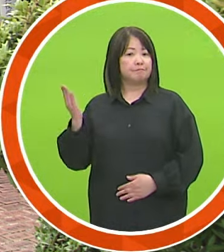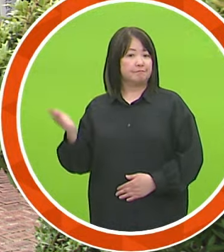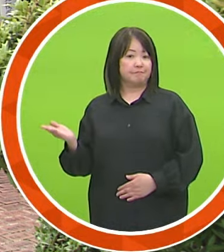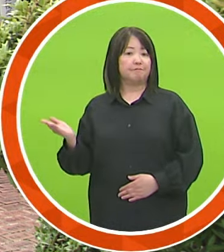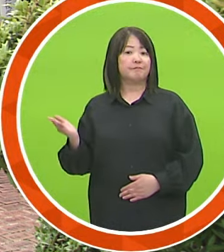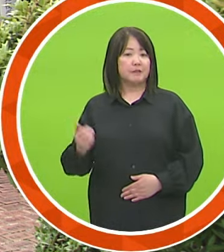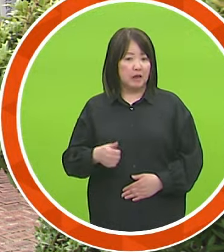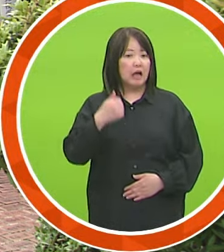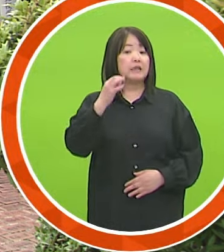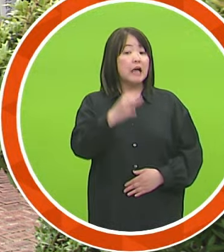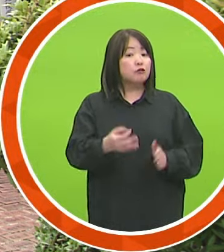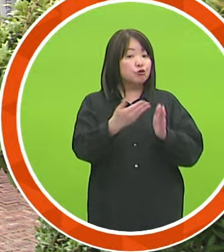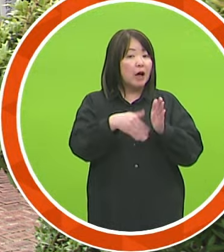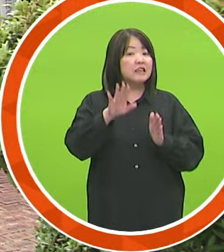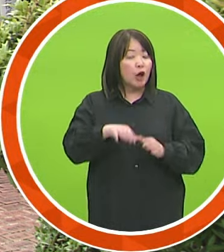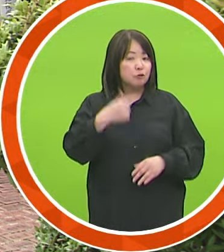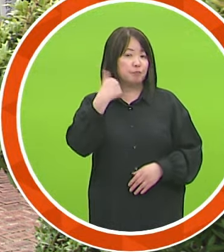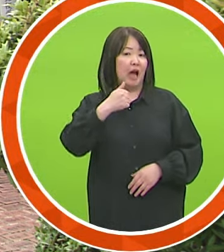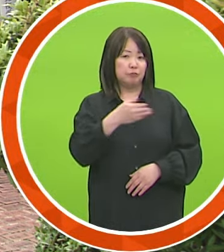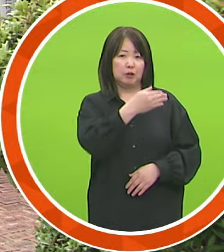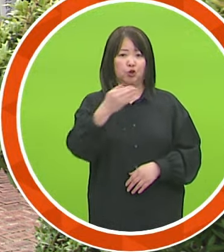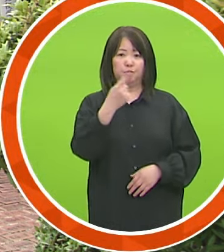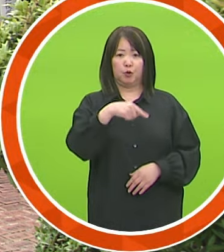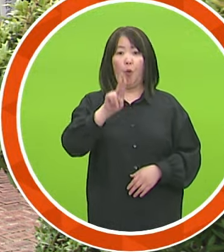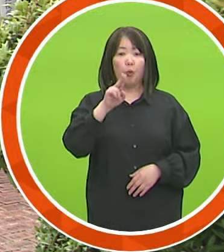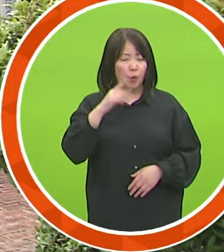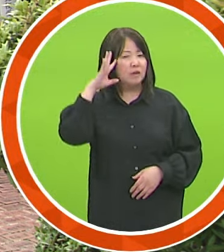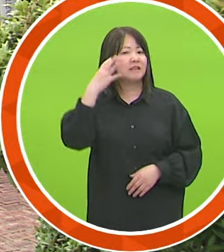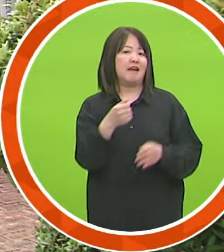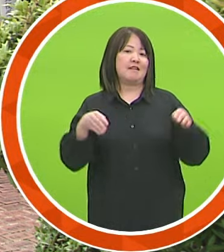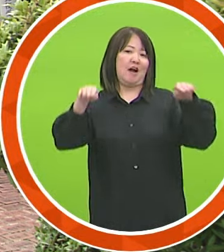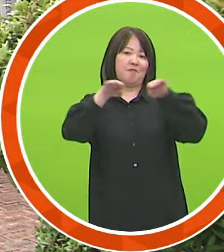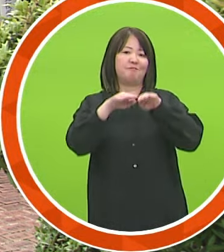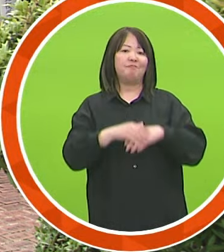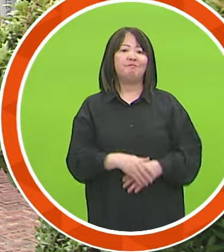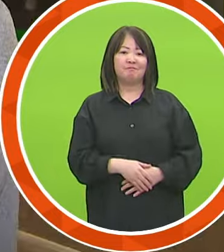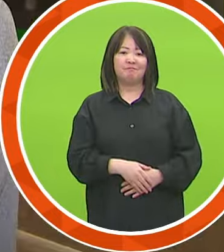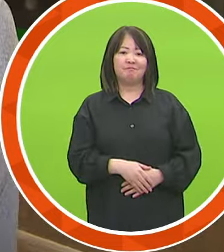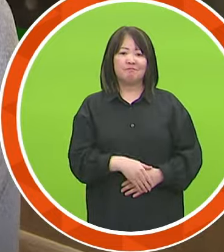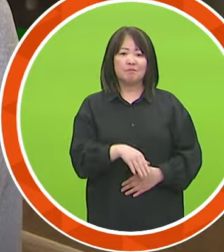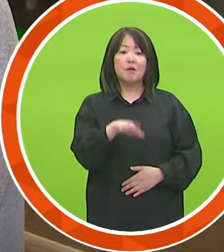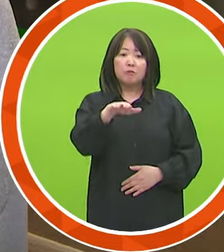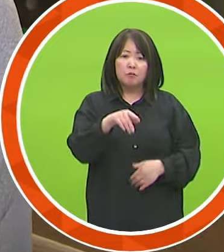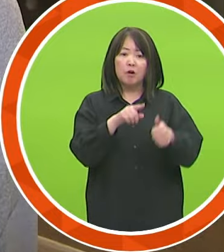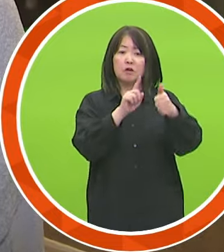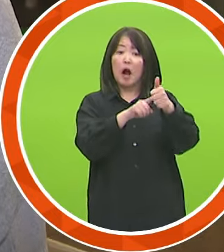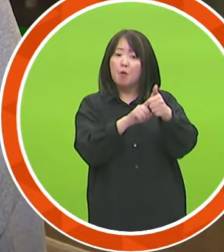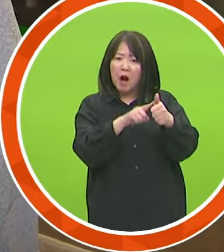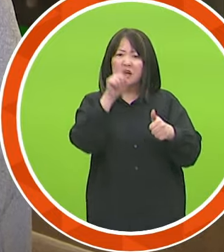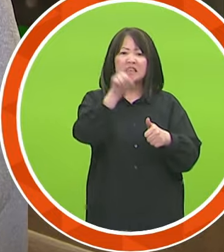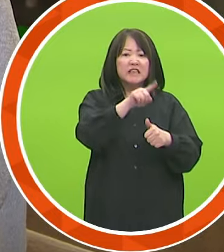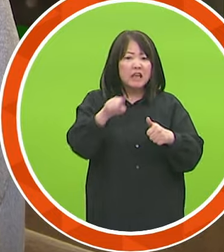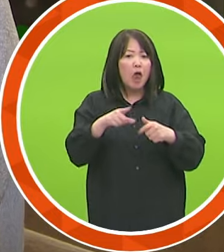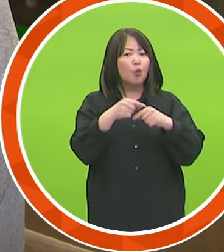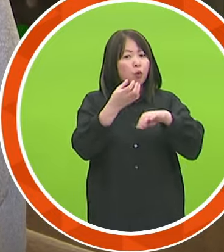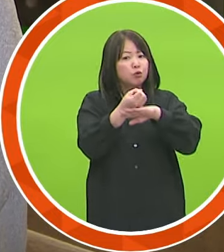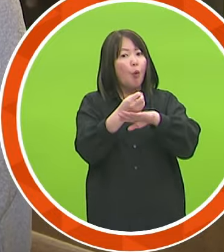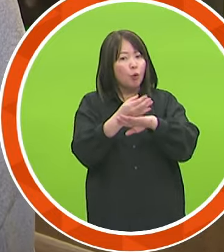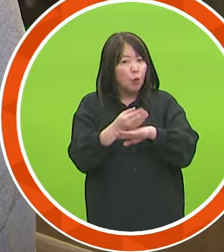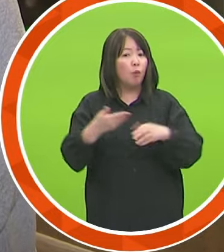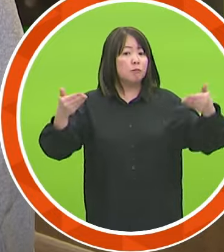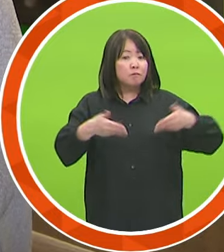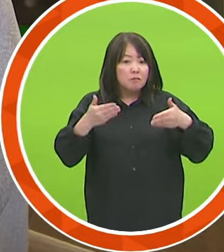歌の弟子がやってきたのは安浦にある南くんぞう記念館です。 山根さん、南くんぞうさん